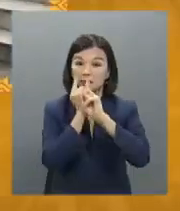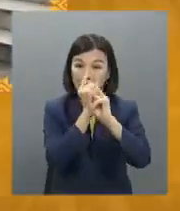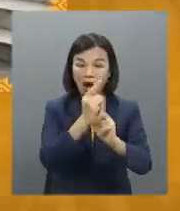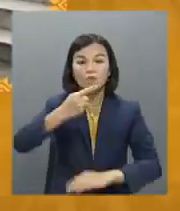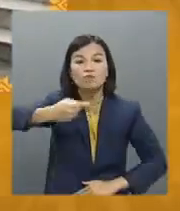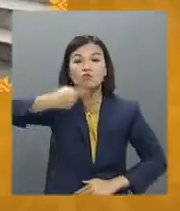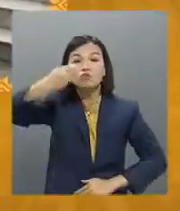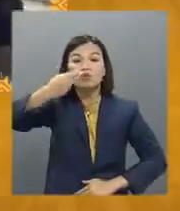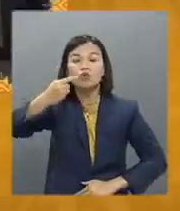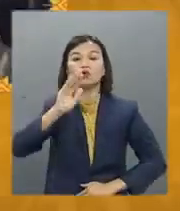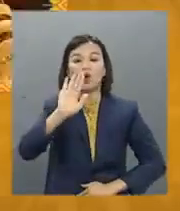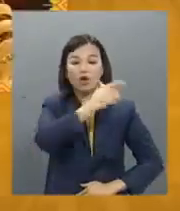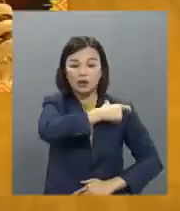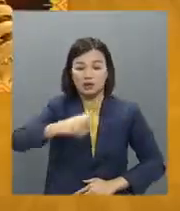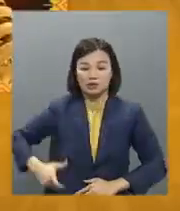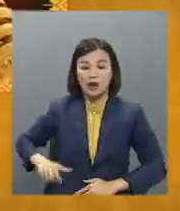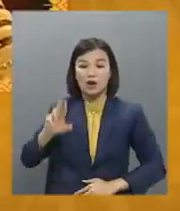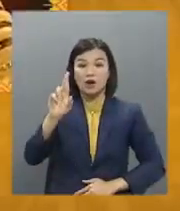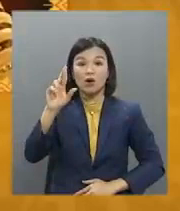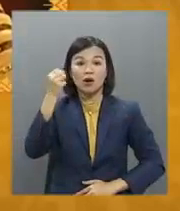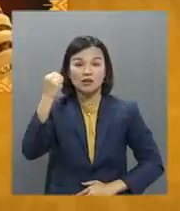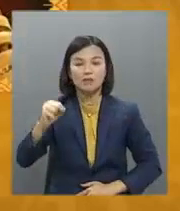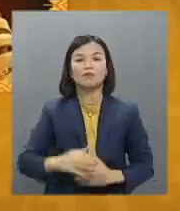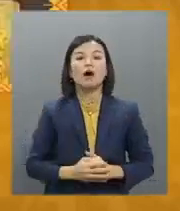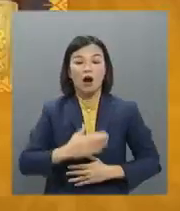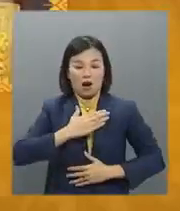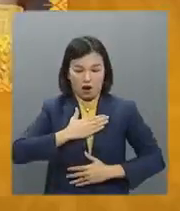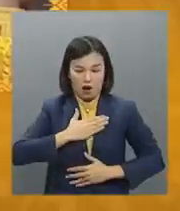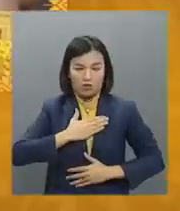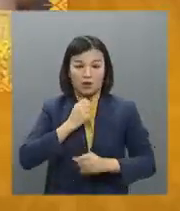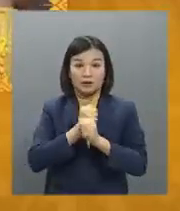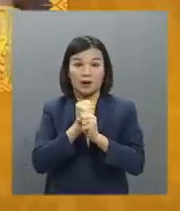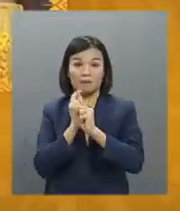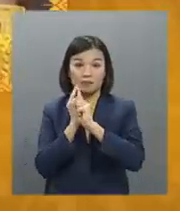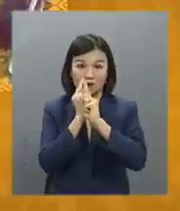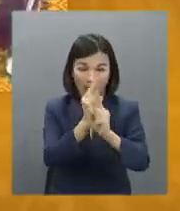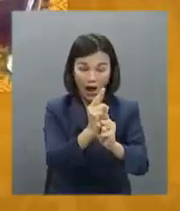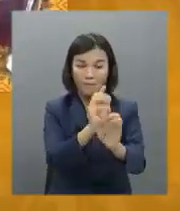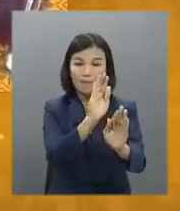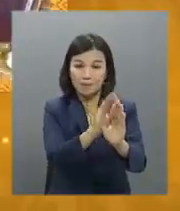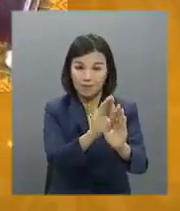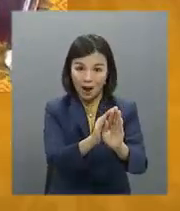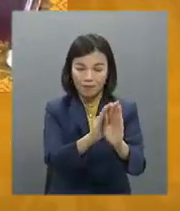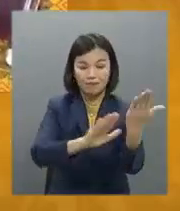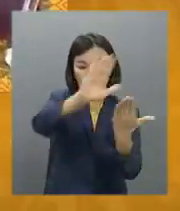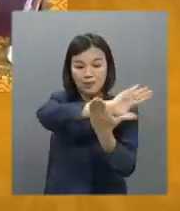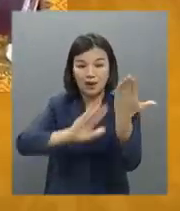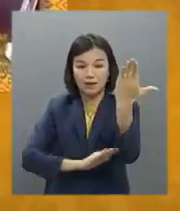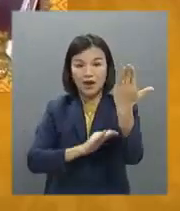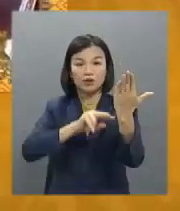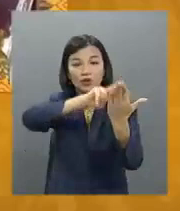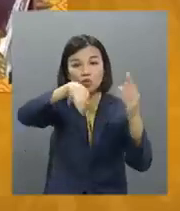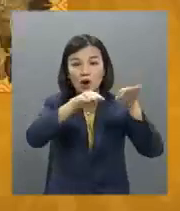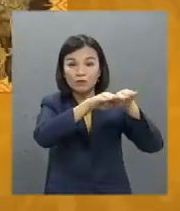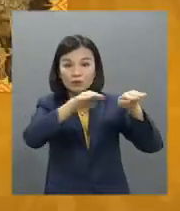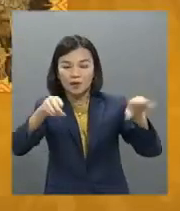งสมดังพระปฐมบรมราชองค์การเราจะสืบสานรักษาและต่อยอดและคร